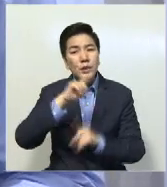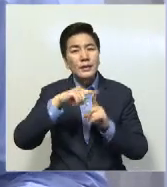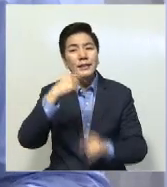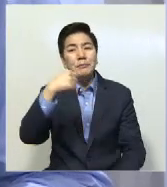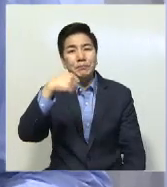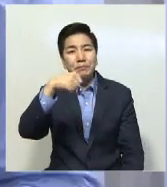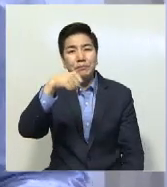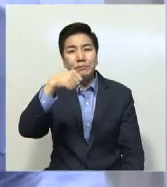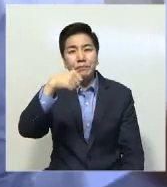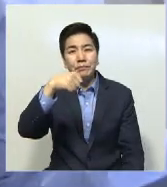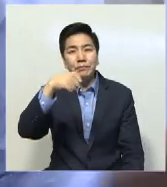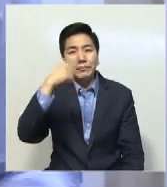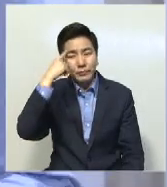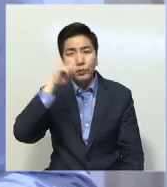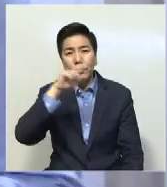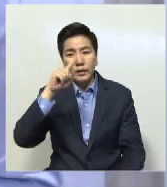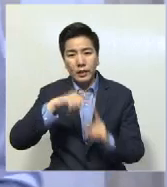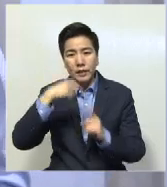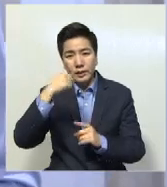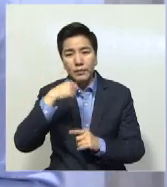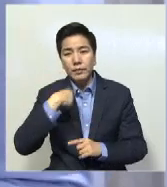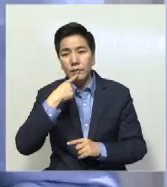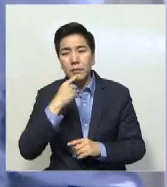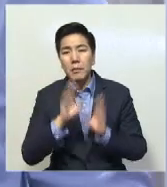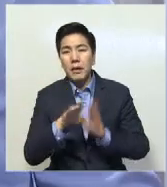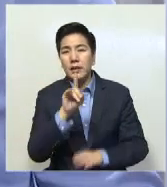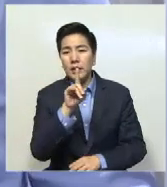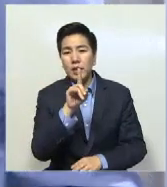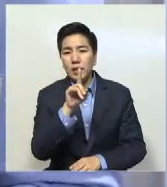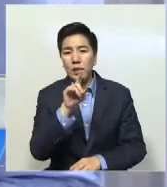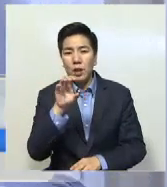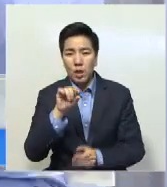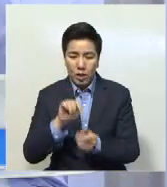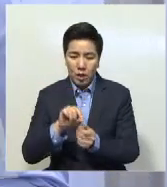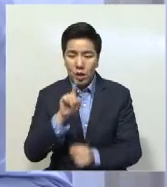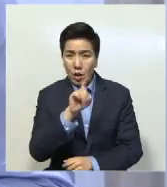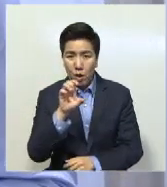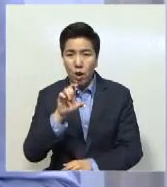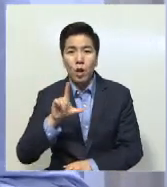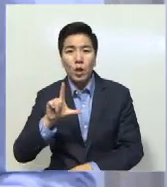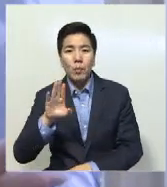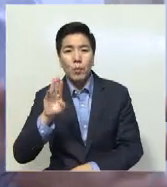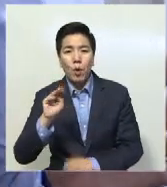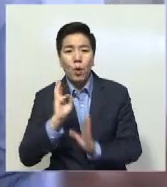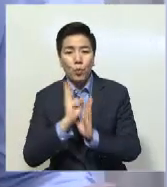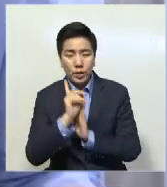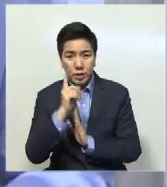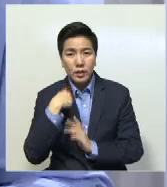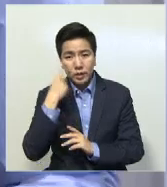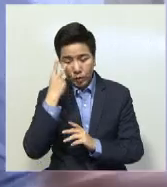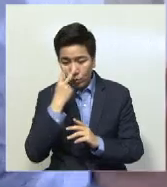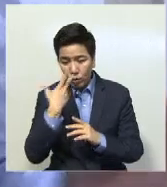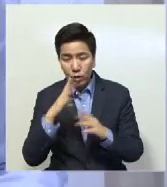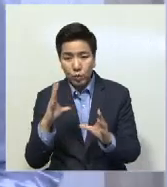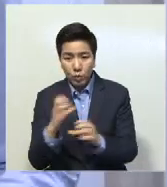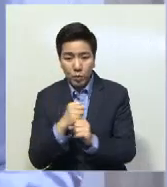ซึ่งคะแนนหรือว่าคาดการไว้ด้วยเงินไขปัจจุบันนี้ว่าประมาณสัก100ลูกบาศก์เมตรต่อวินาทีนะครับรวมกับ